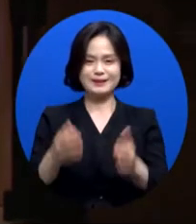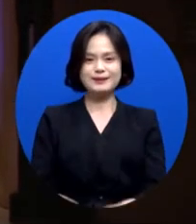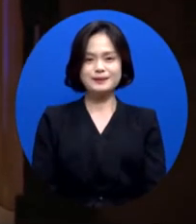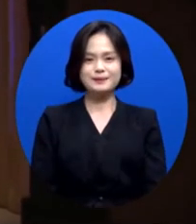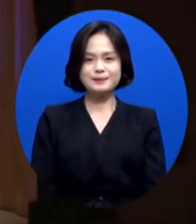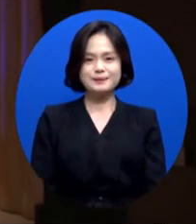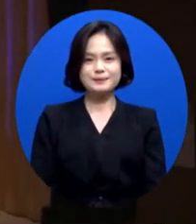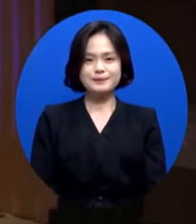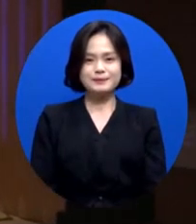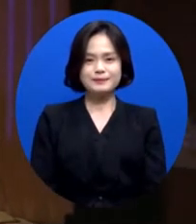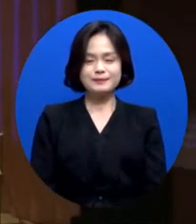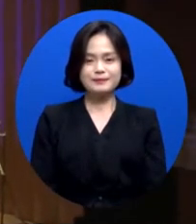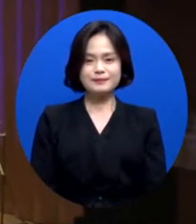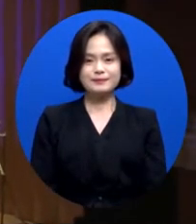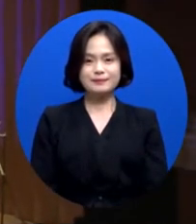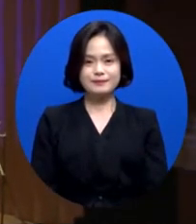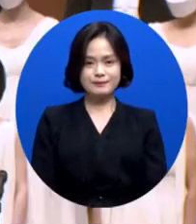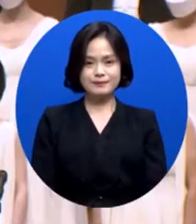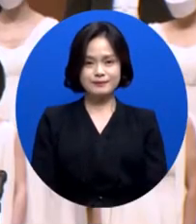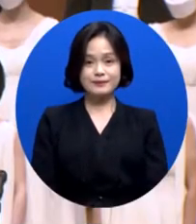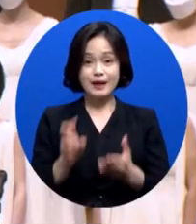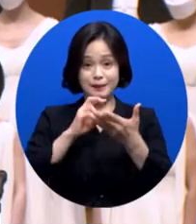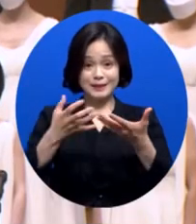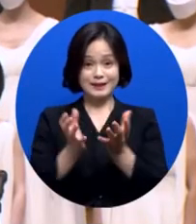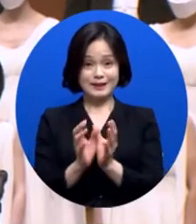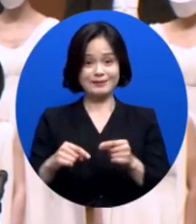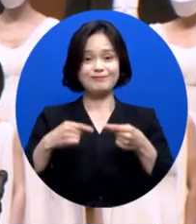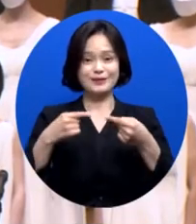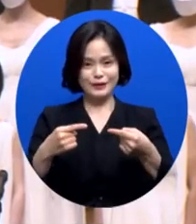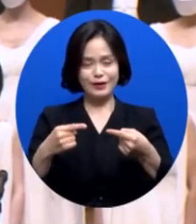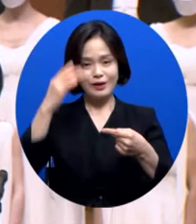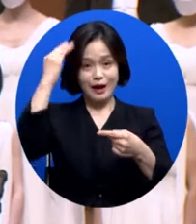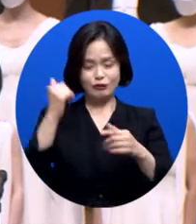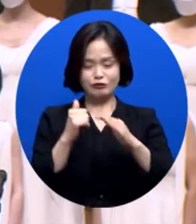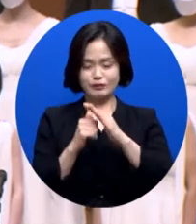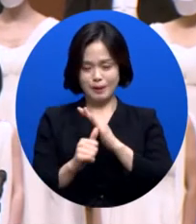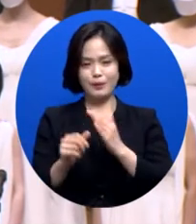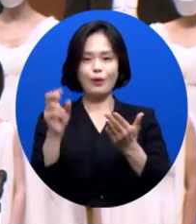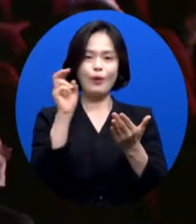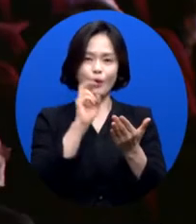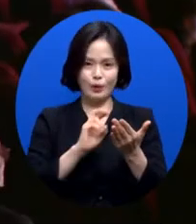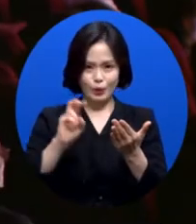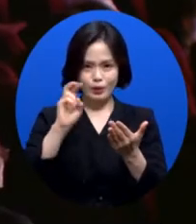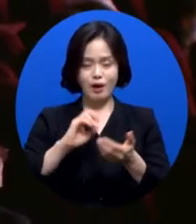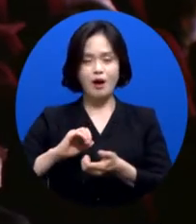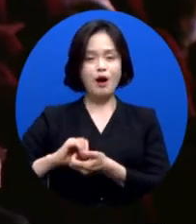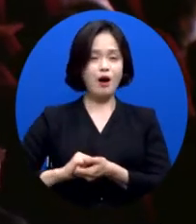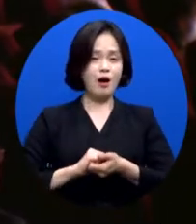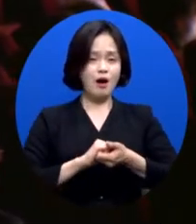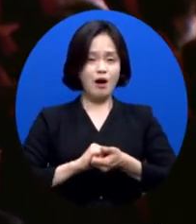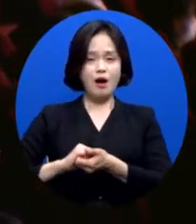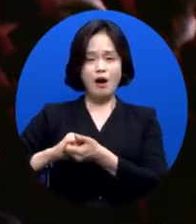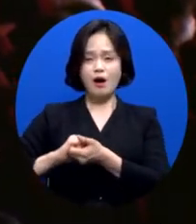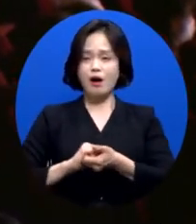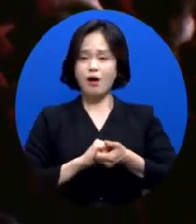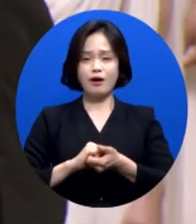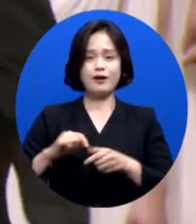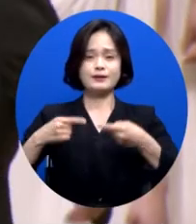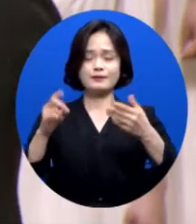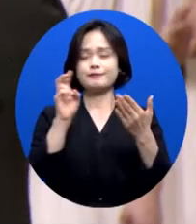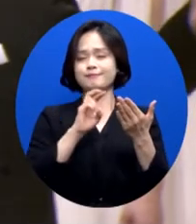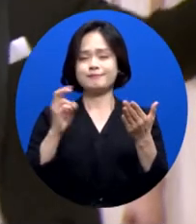이번 콘서트에는 국립합창단이 출연해 우리나라 가곡과 흑인 연가, 오페라 합창, 클래식 모음곡을